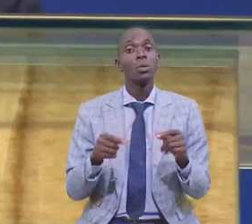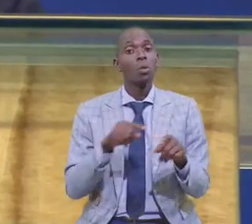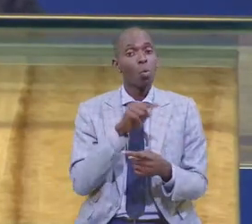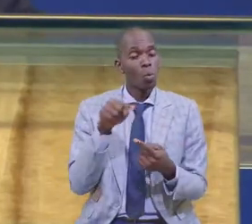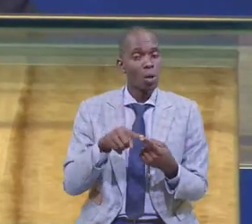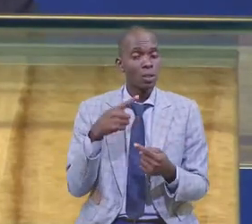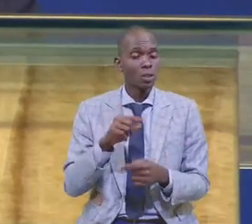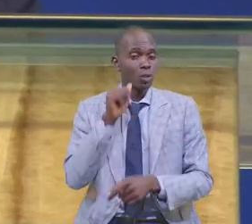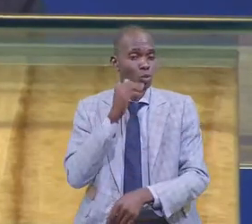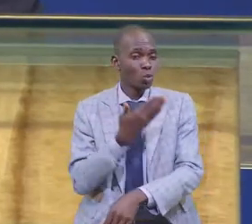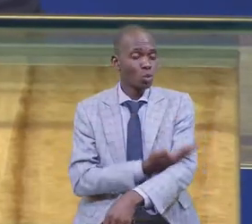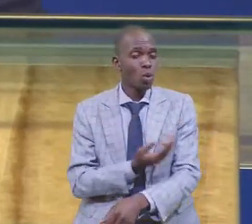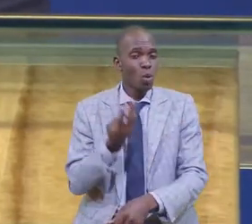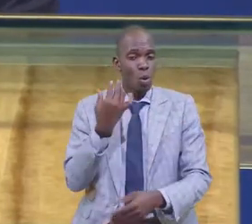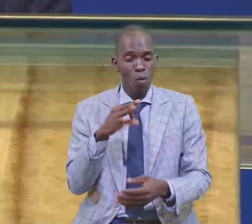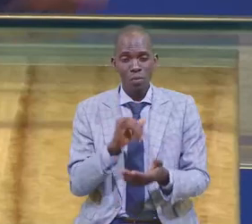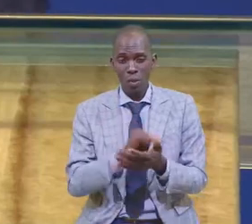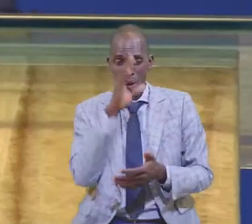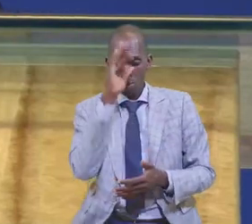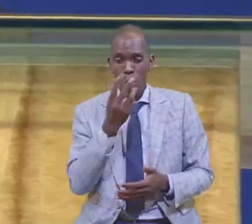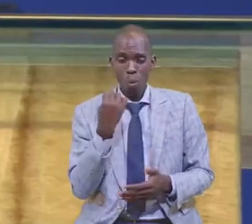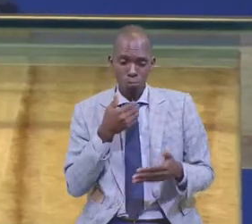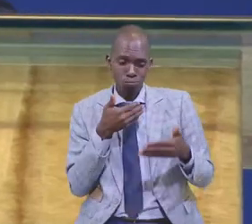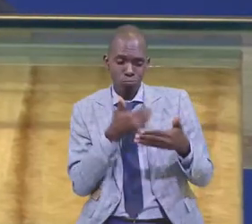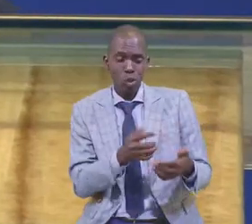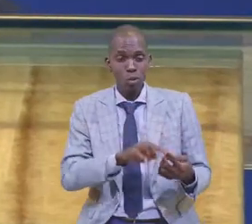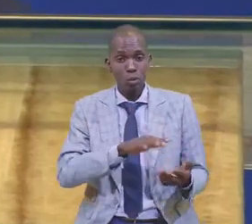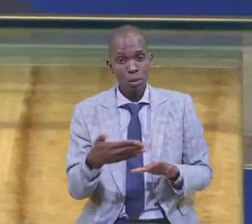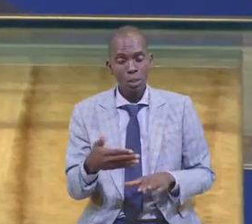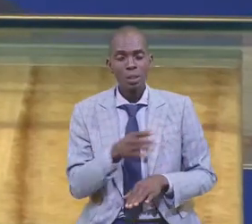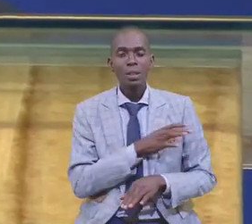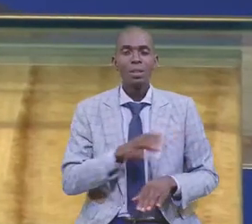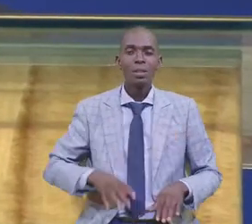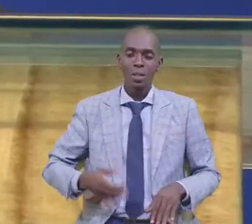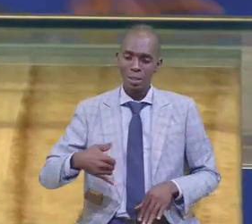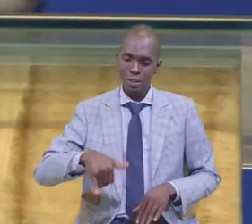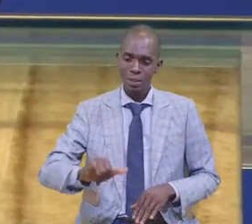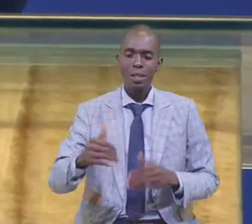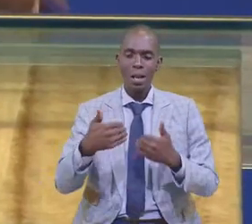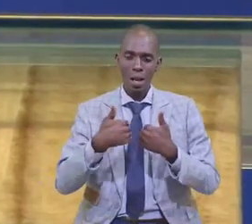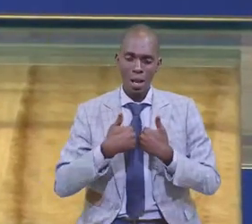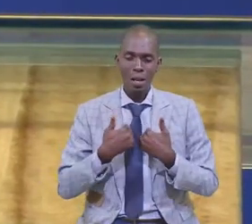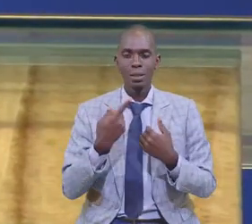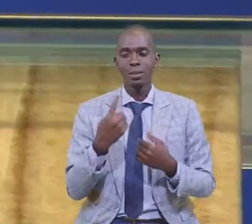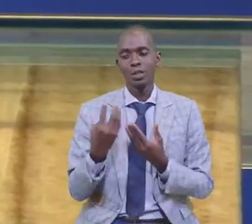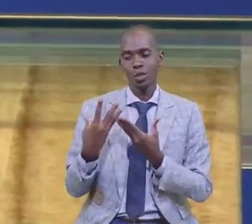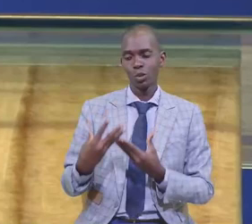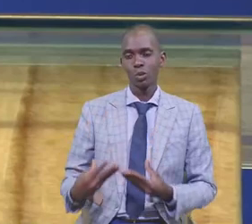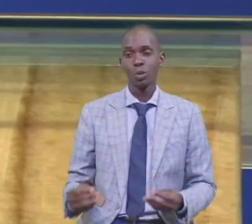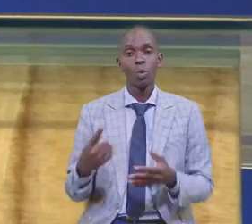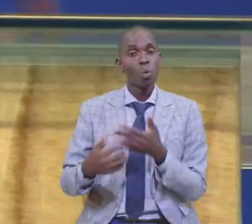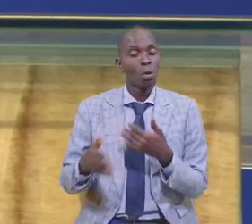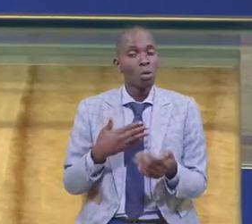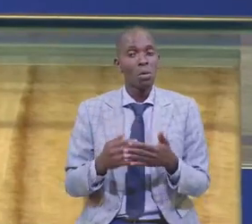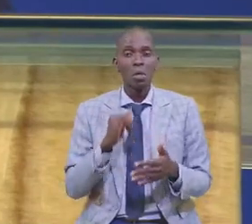Même si la fille était presque à la mort, Christ a toujours la solution. Quel